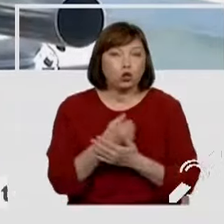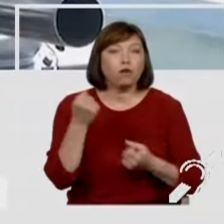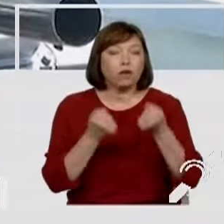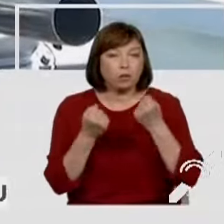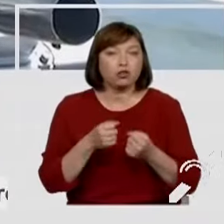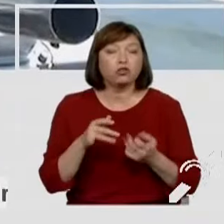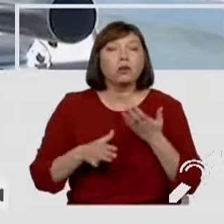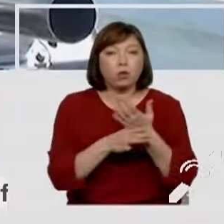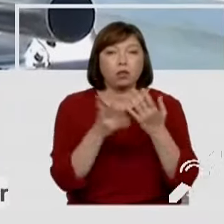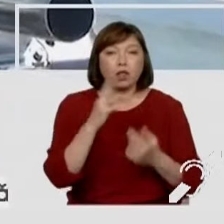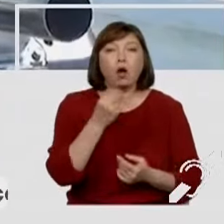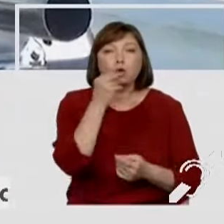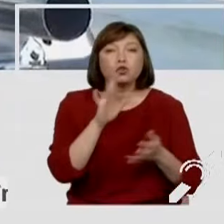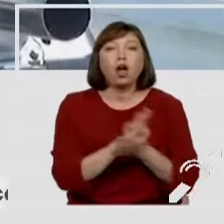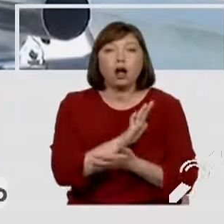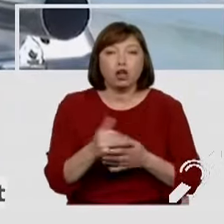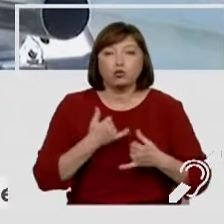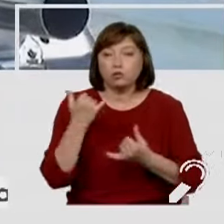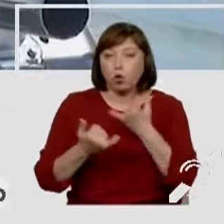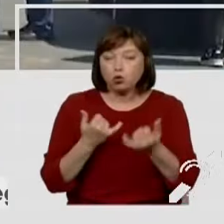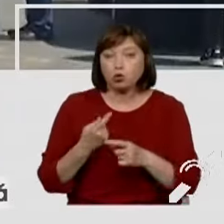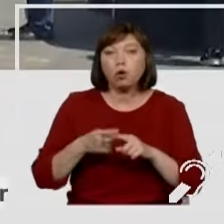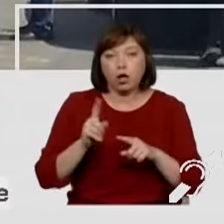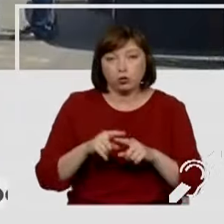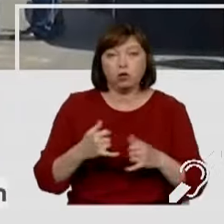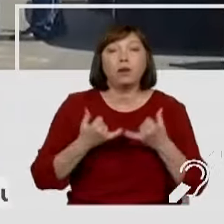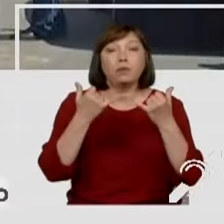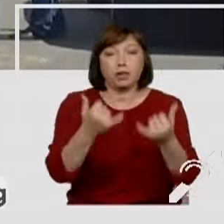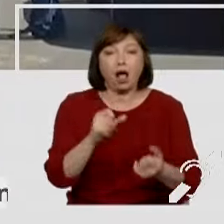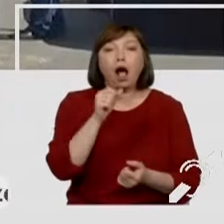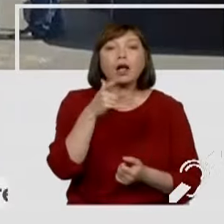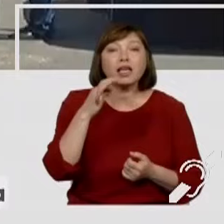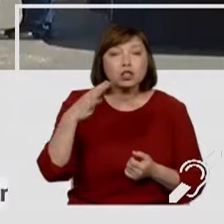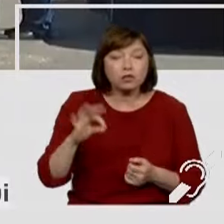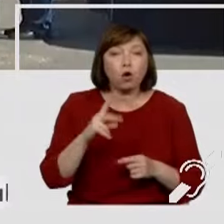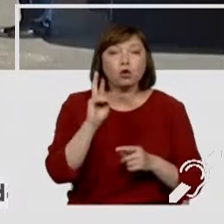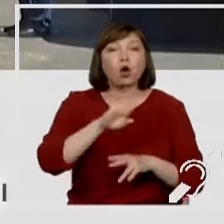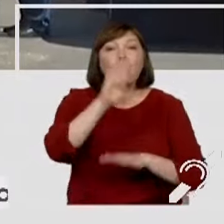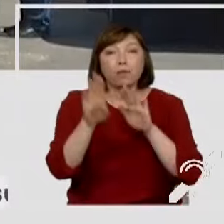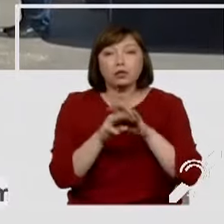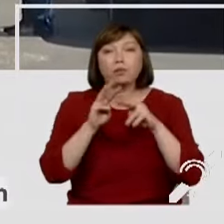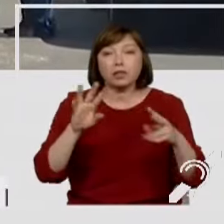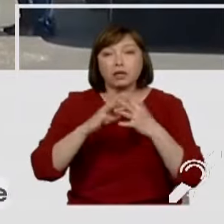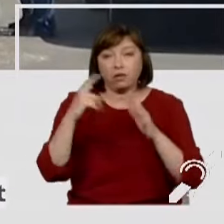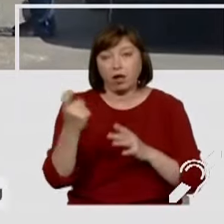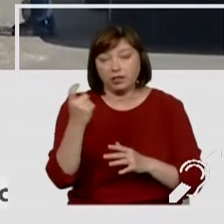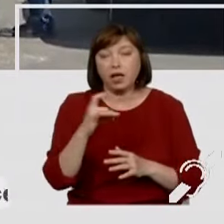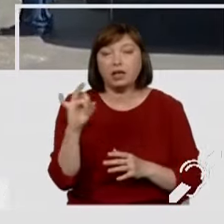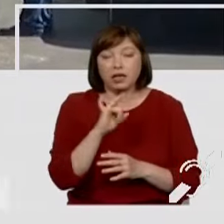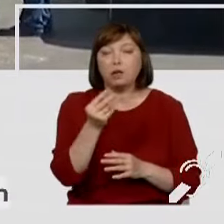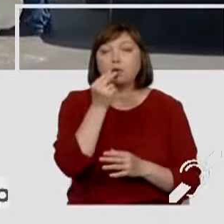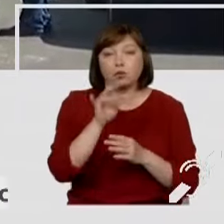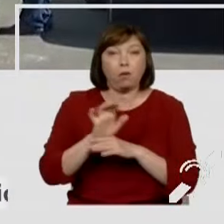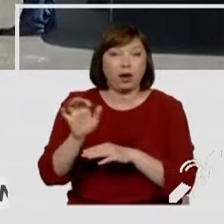vor contribui la creșterea calității serviciilor oferite de către agențiile din subordinea Ministerului Agriculturii și Industriei